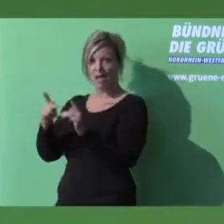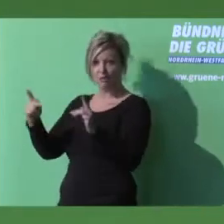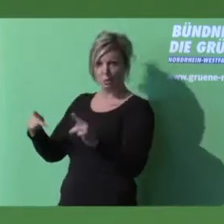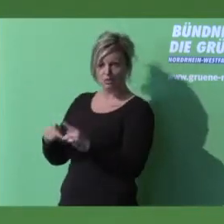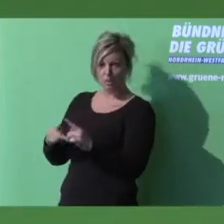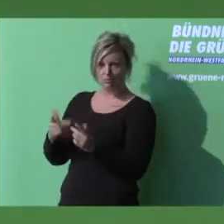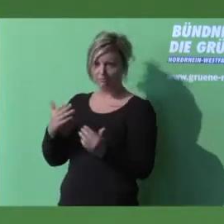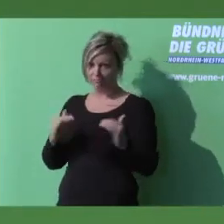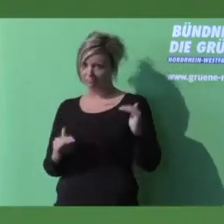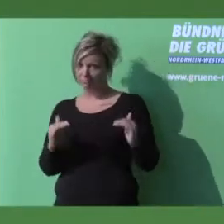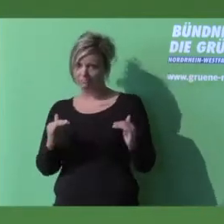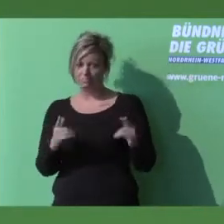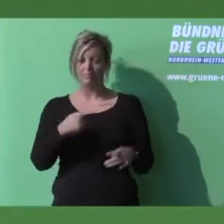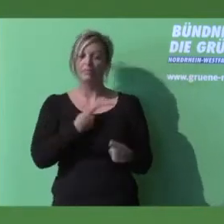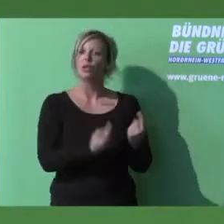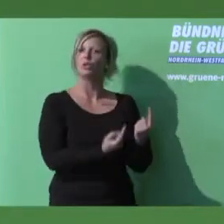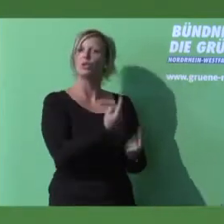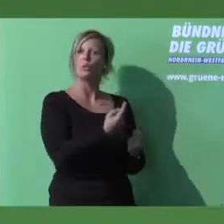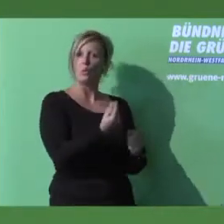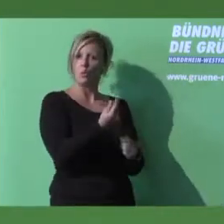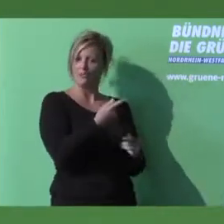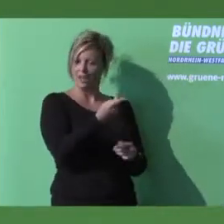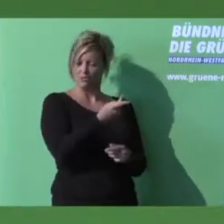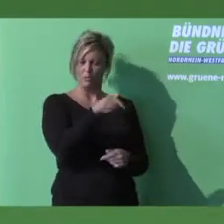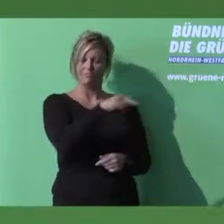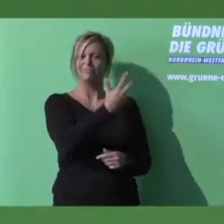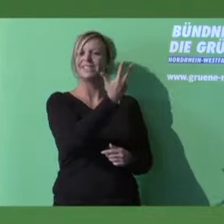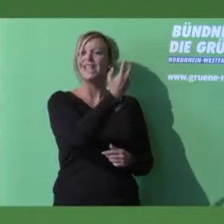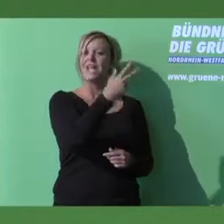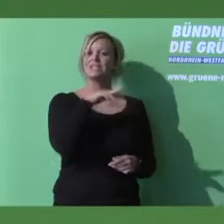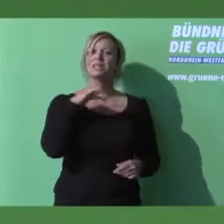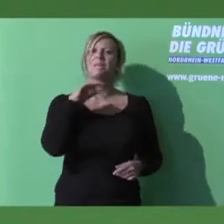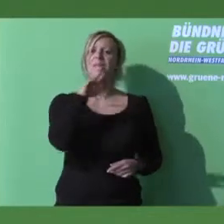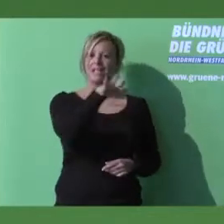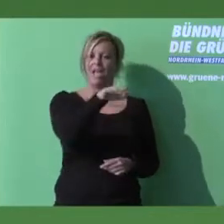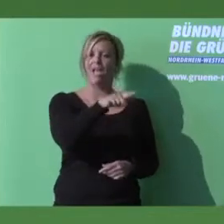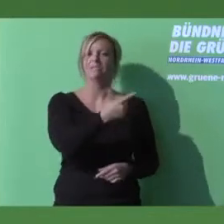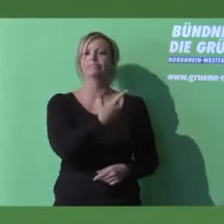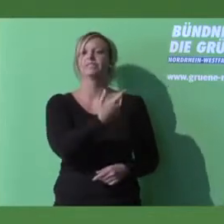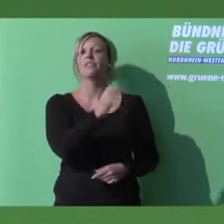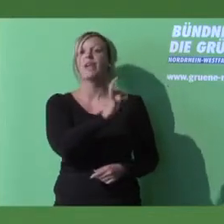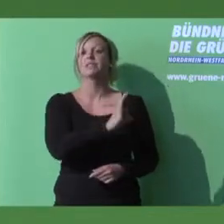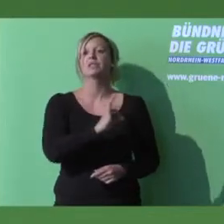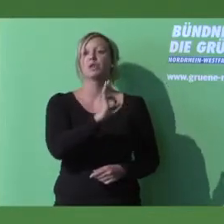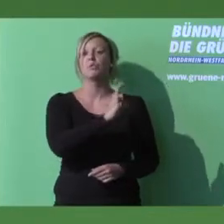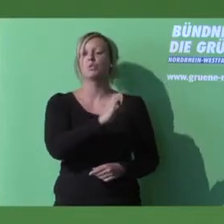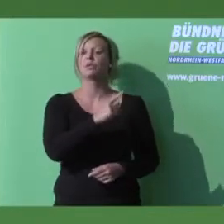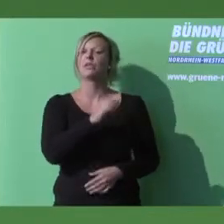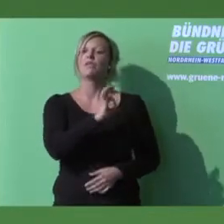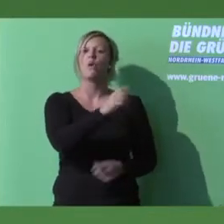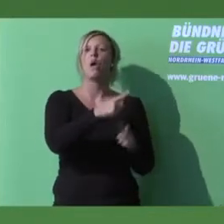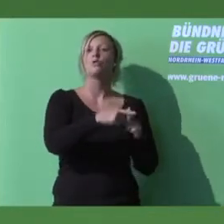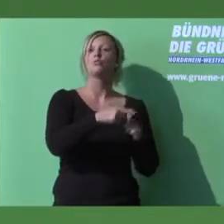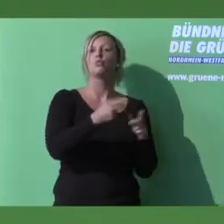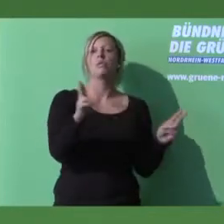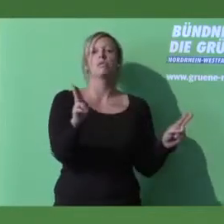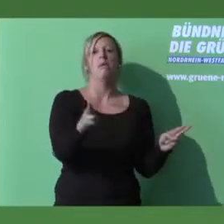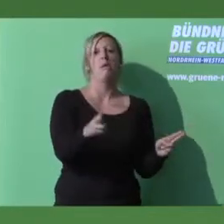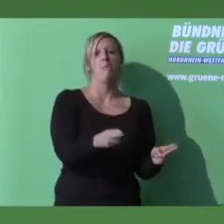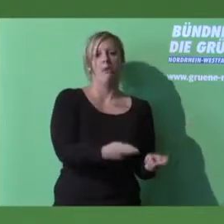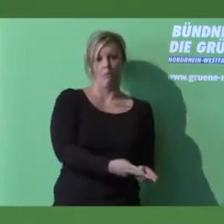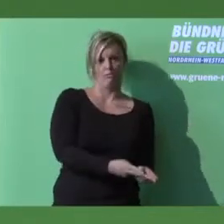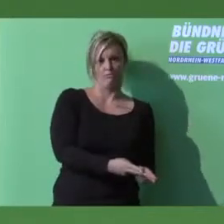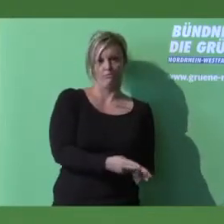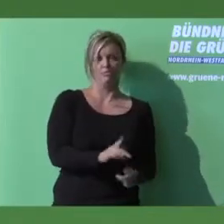Finanzkonzept gehen von den knapp 30 Milliarden 20% in den Schuldenabbau und